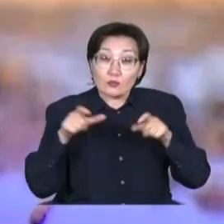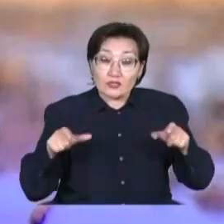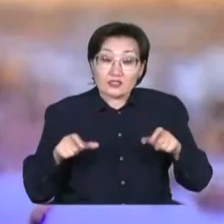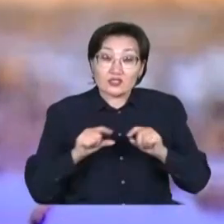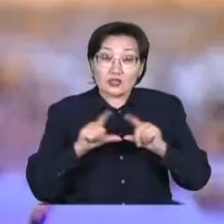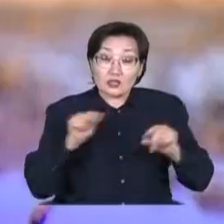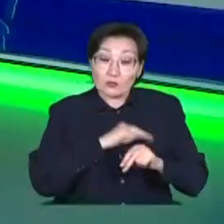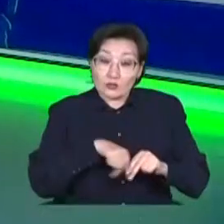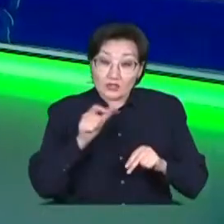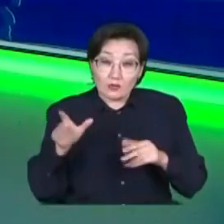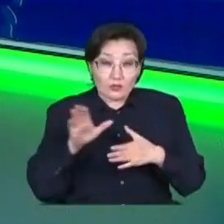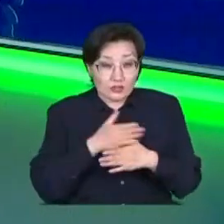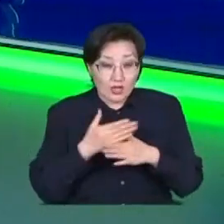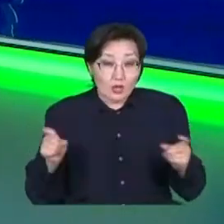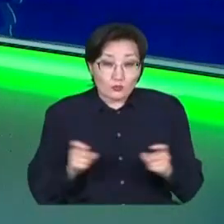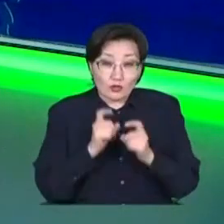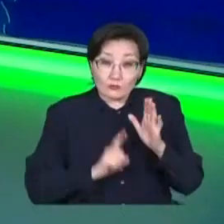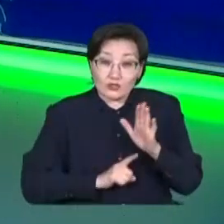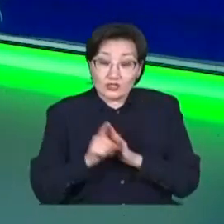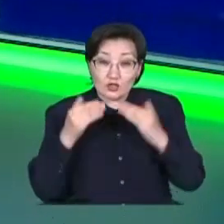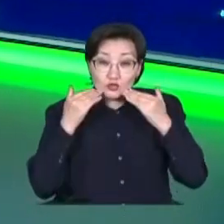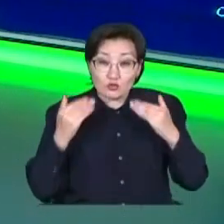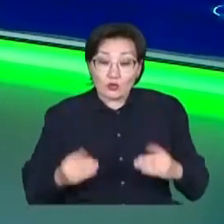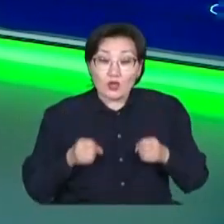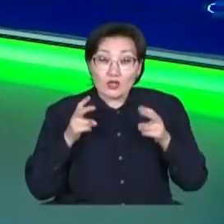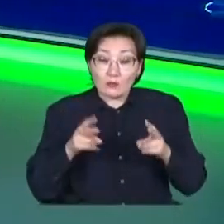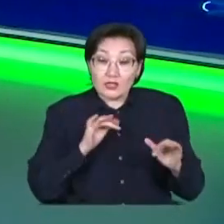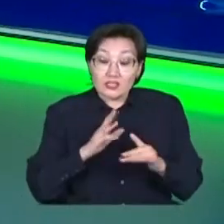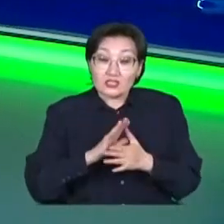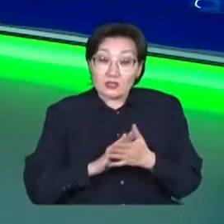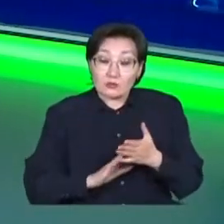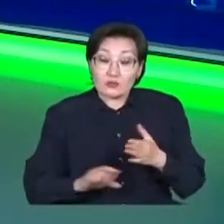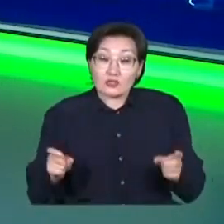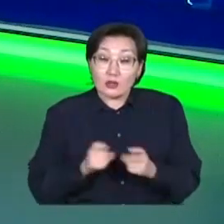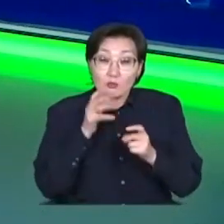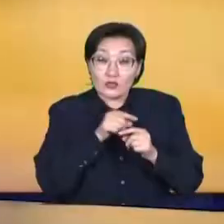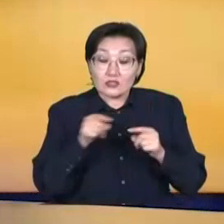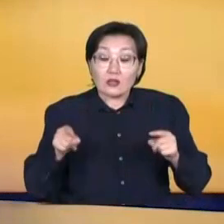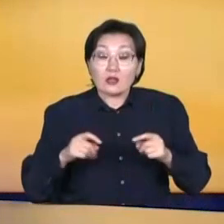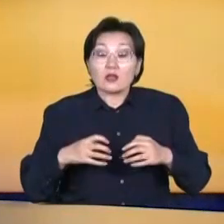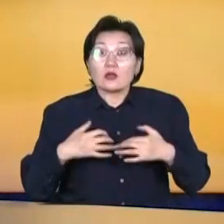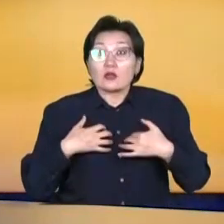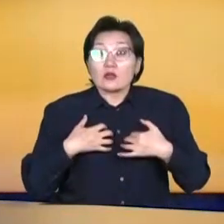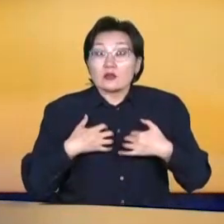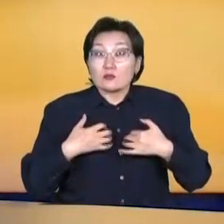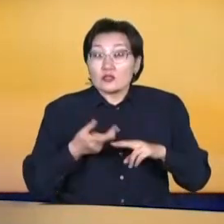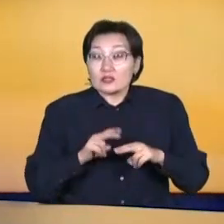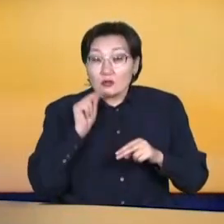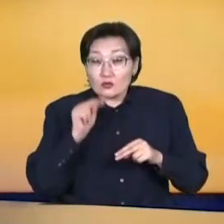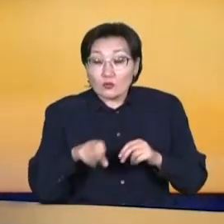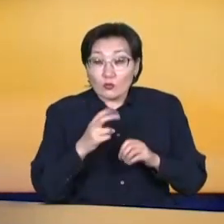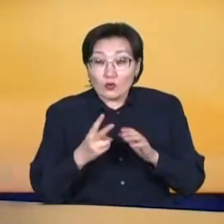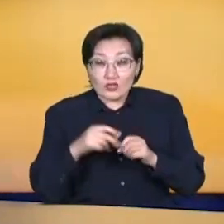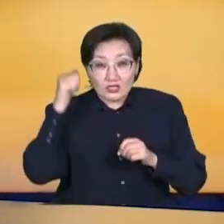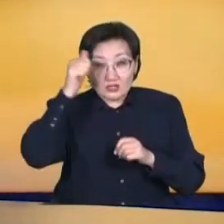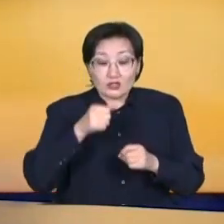мекеме қызметкерлер арасында дау туып соңы қылмысқа ұласты. Жанжал барысында жан алмақ болды деп күдіктелінгендер 12 жылға